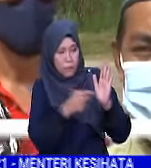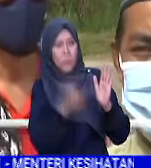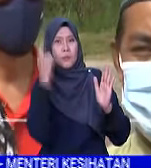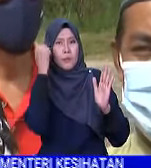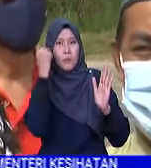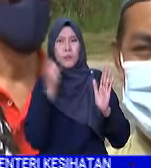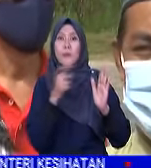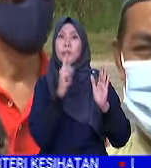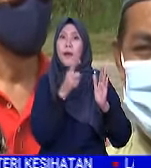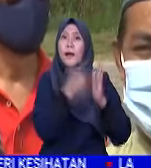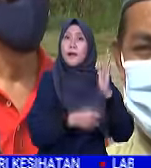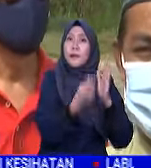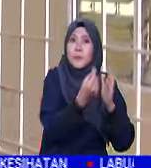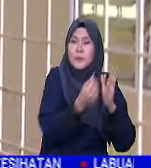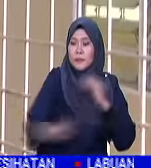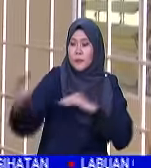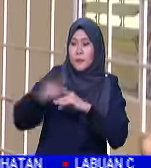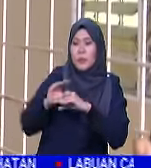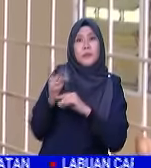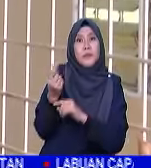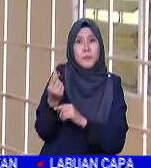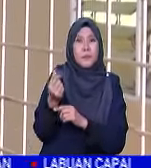letak harga pula. Harga asalnya berapa, subsidi berapa.